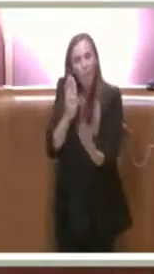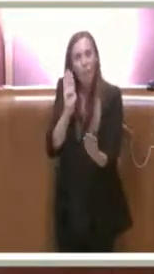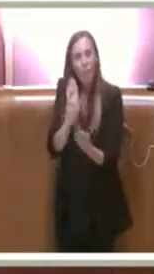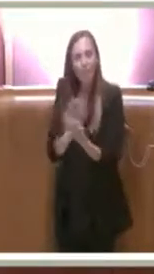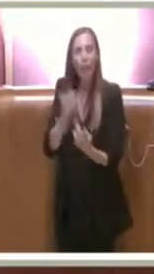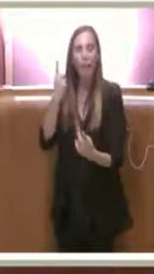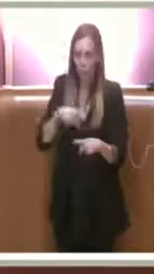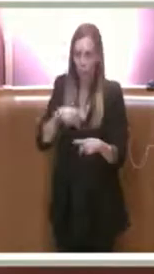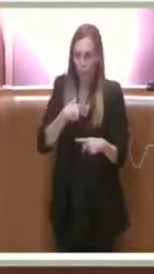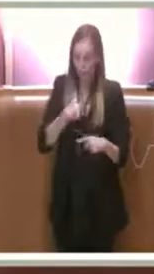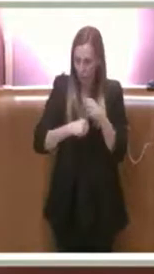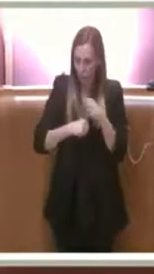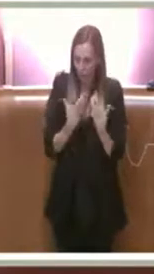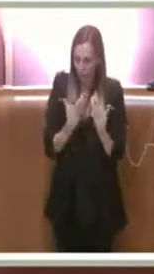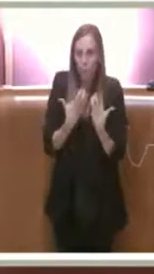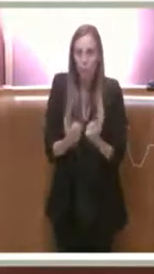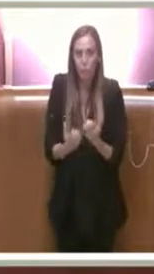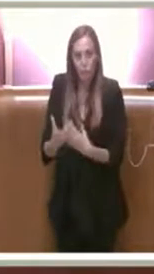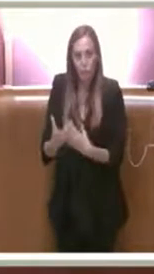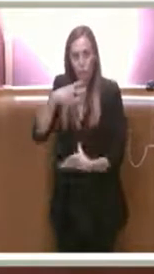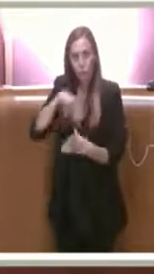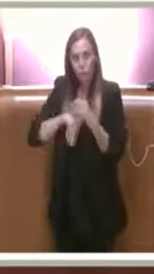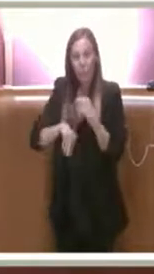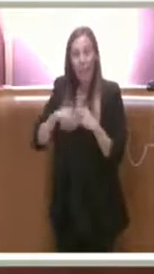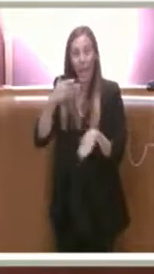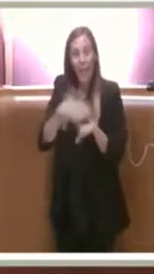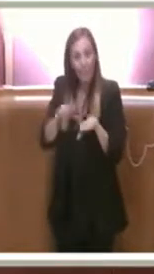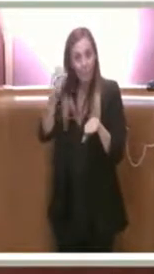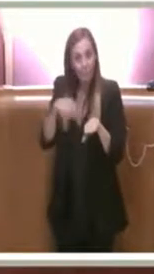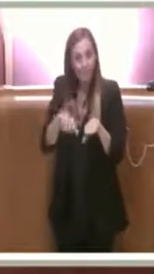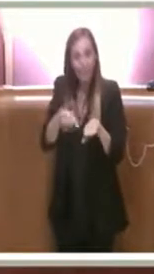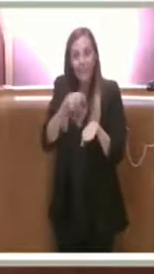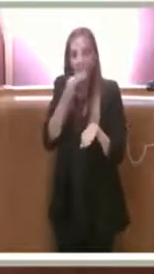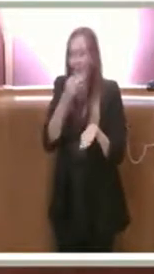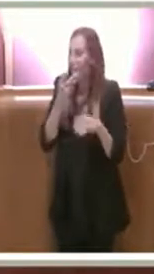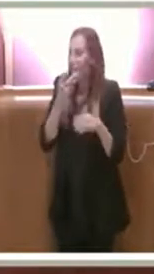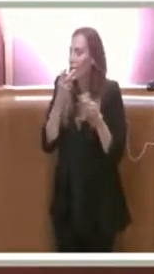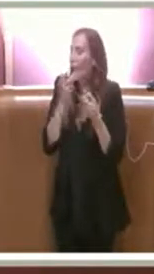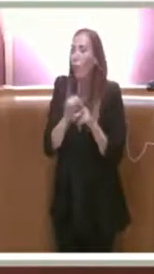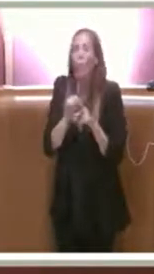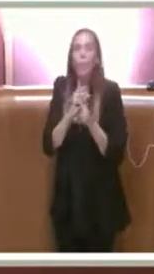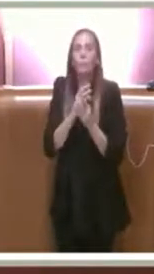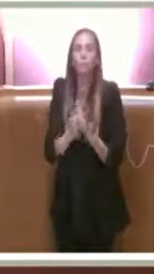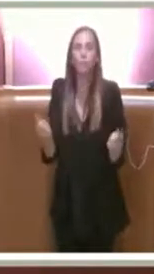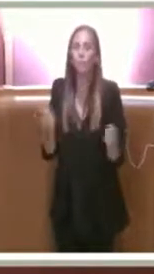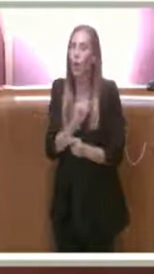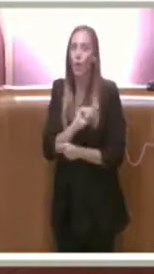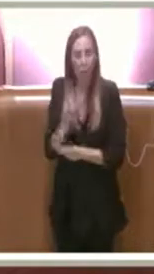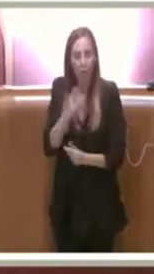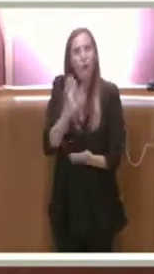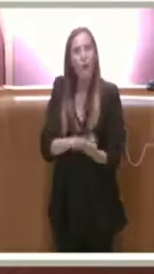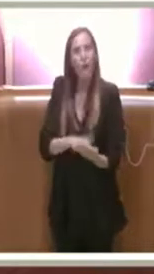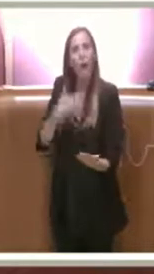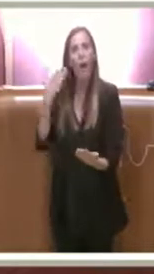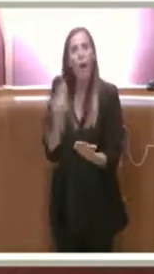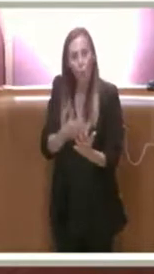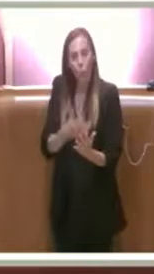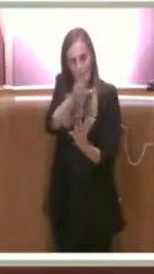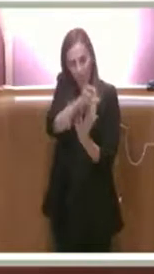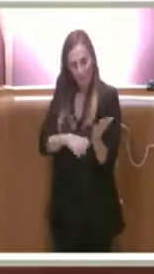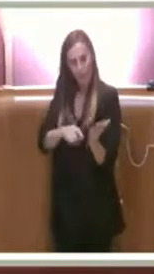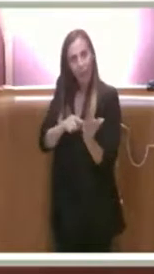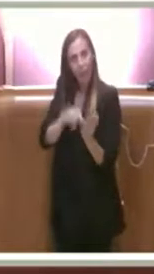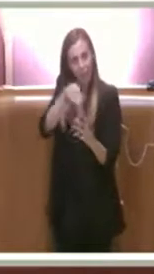È importante che questa esperienza non vada persa, che vada valorizzata all'interno di questo testo, perché è molto importante,